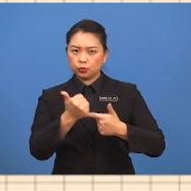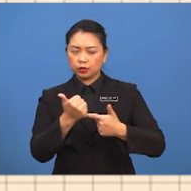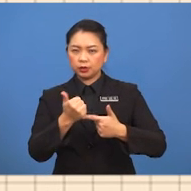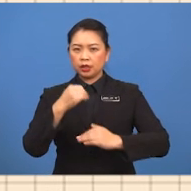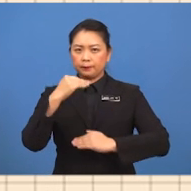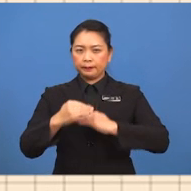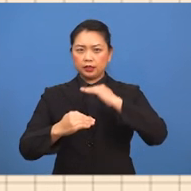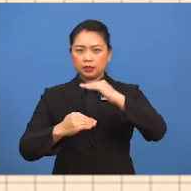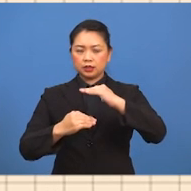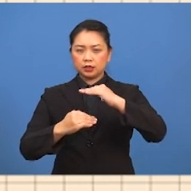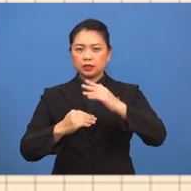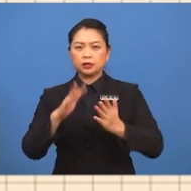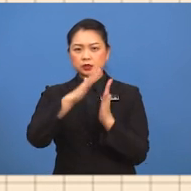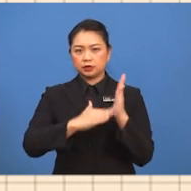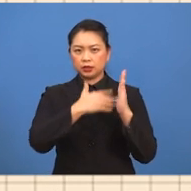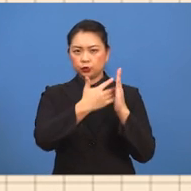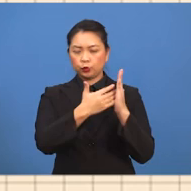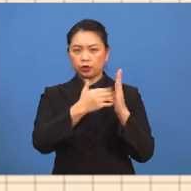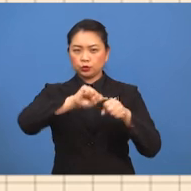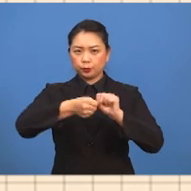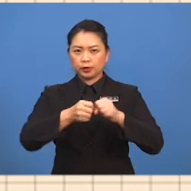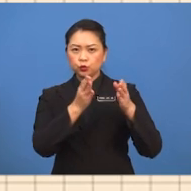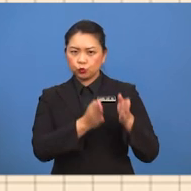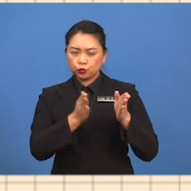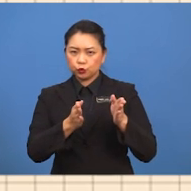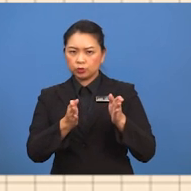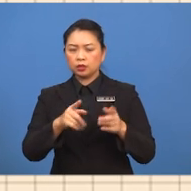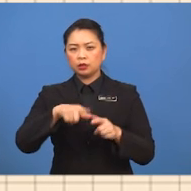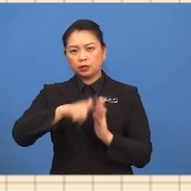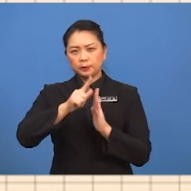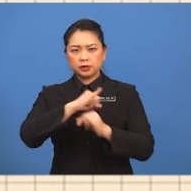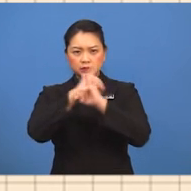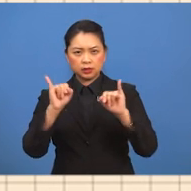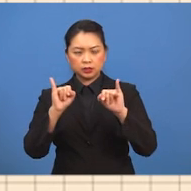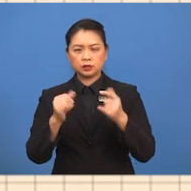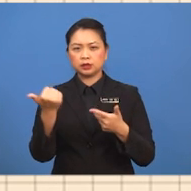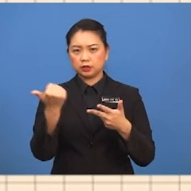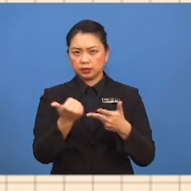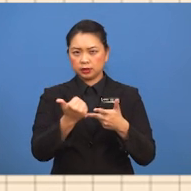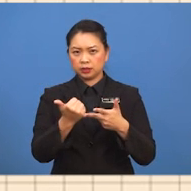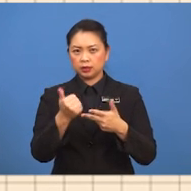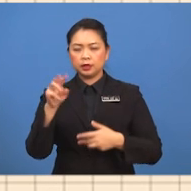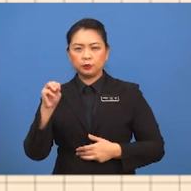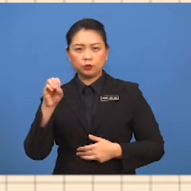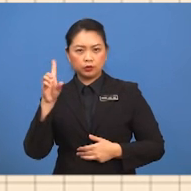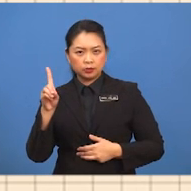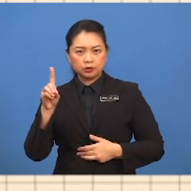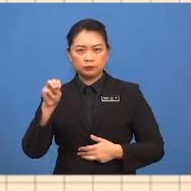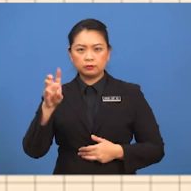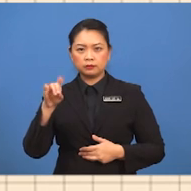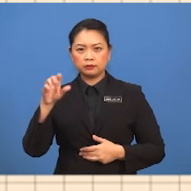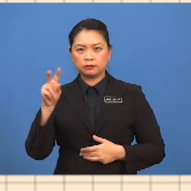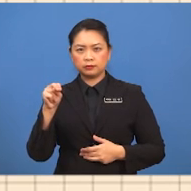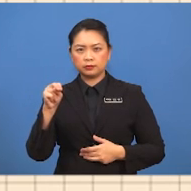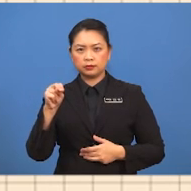Kedua, bina jadual supaya susunan data lebih jelas. Ketiga, mod,